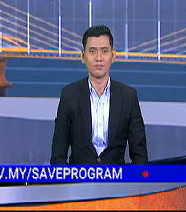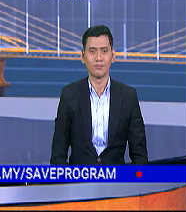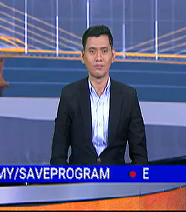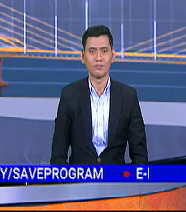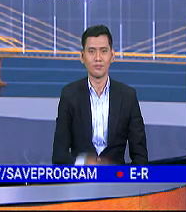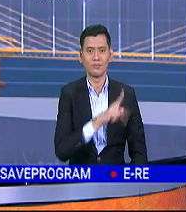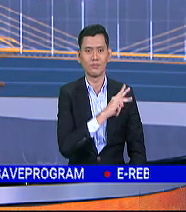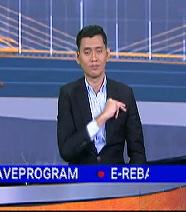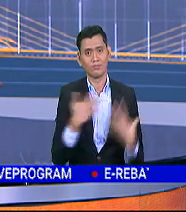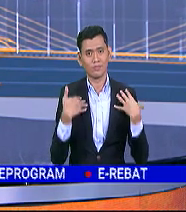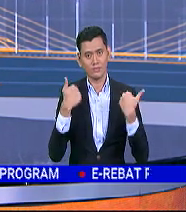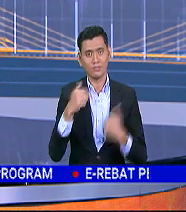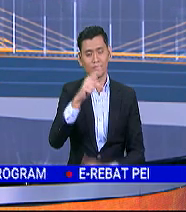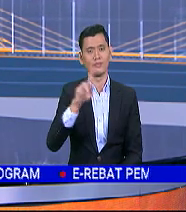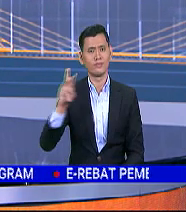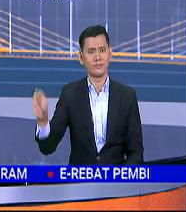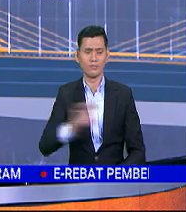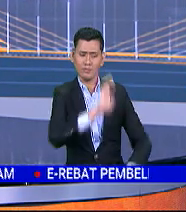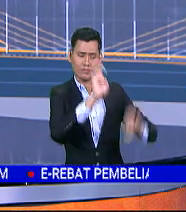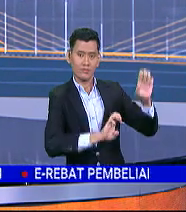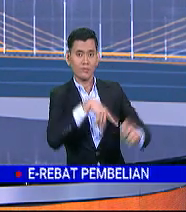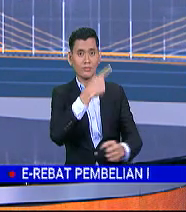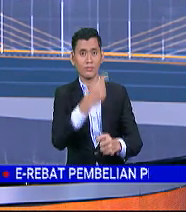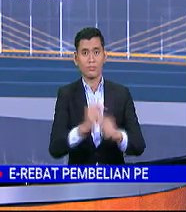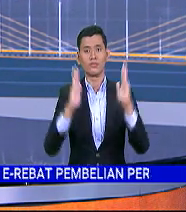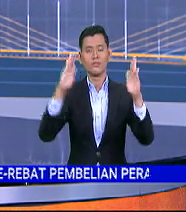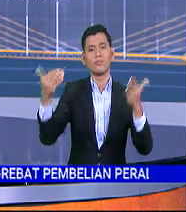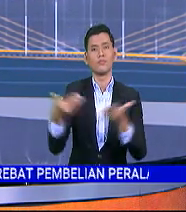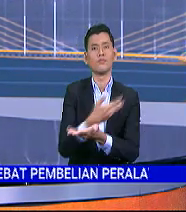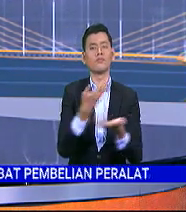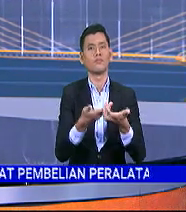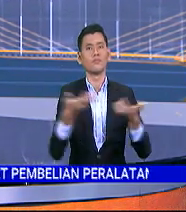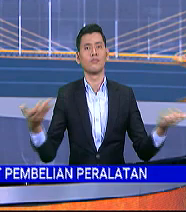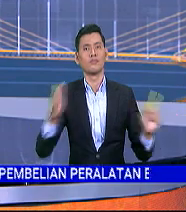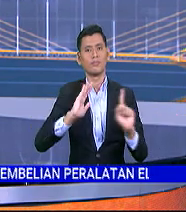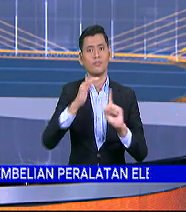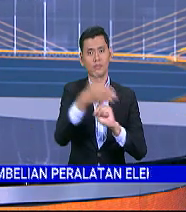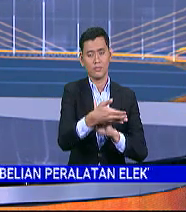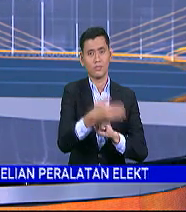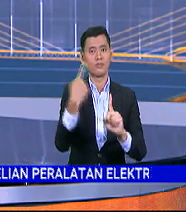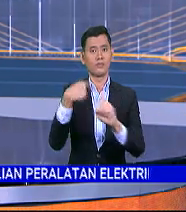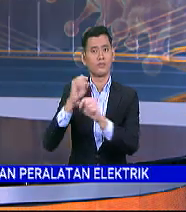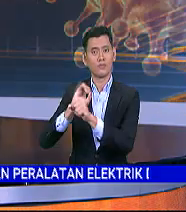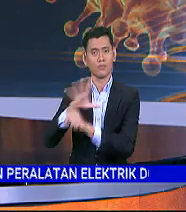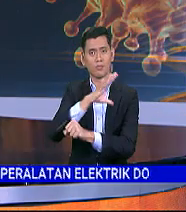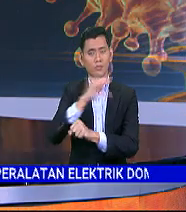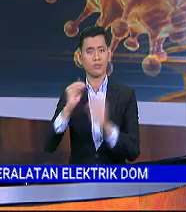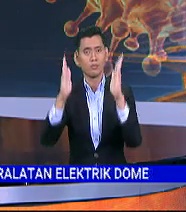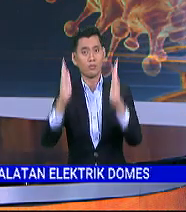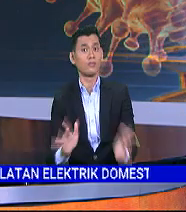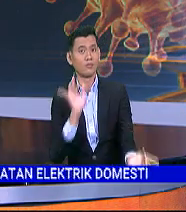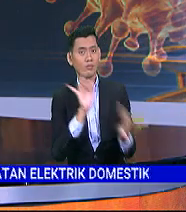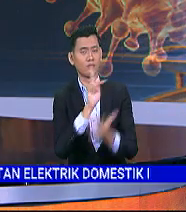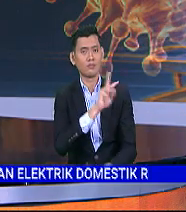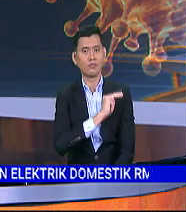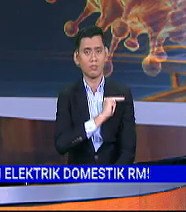Baik, Kementerian Kesihatan KKM menilai semula dan menetapkan tempoh baru pengasingan kes positif COVID-19 serta kontak rapat.